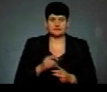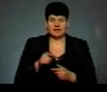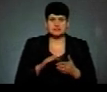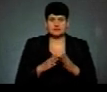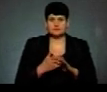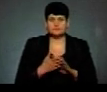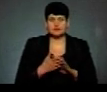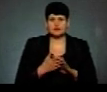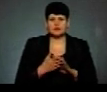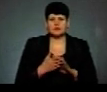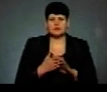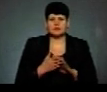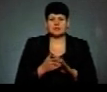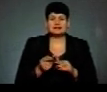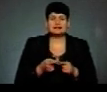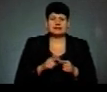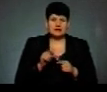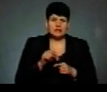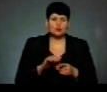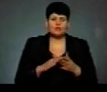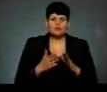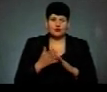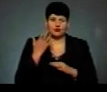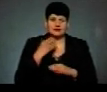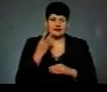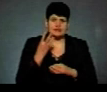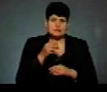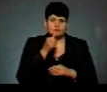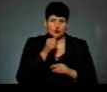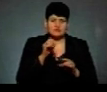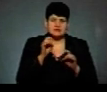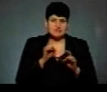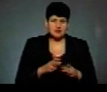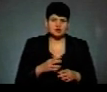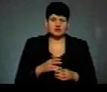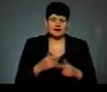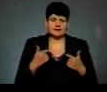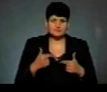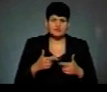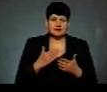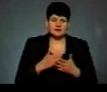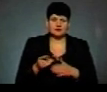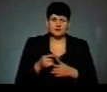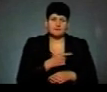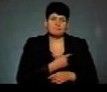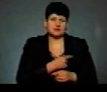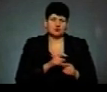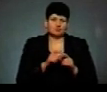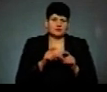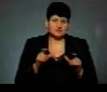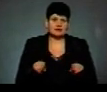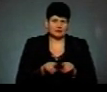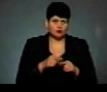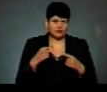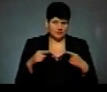ситуація. Безпосередньо такі умови, коли є три спроби здачі важливого іспиту, діють у Тернопільському медичному університеті, також